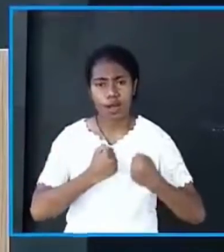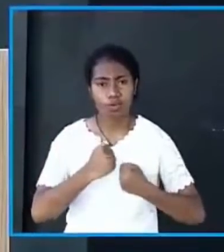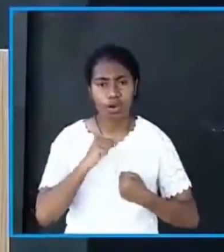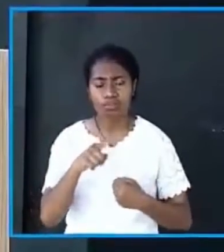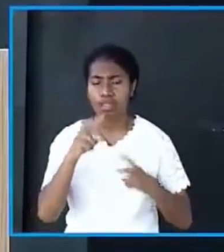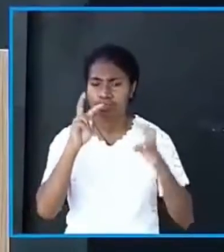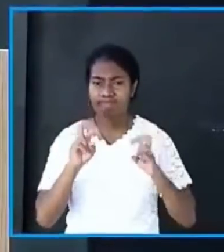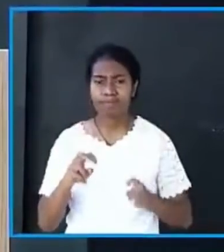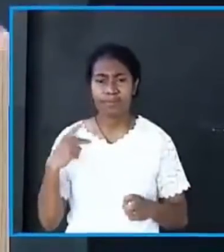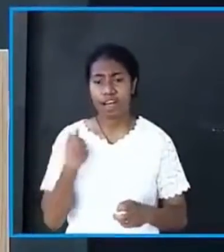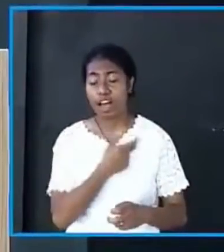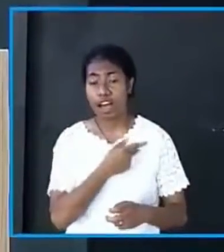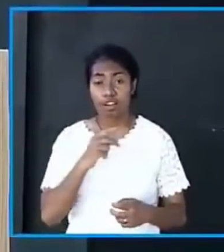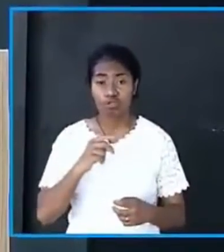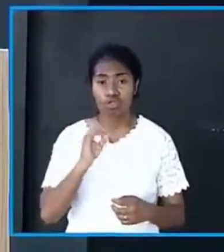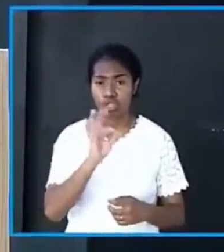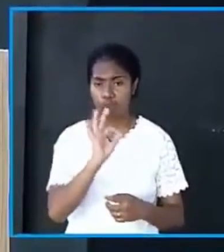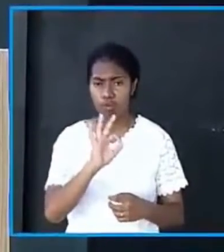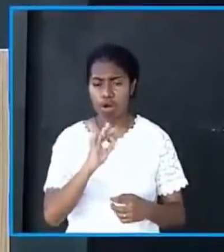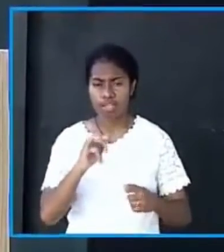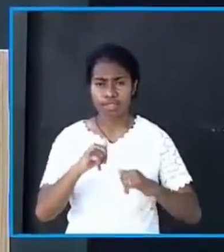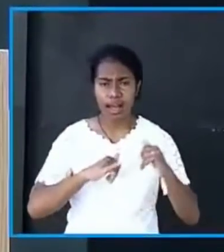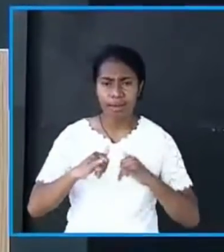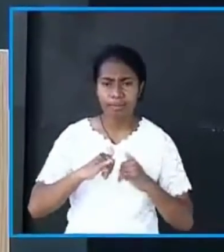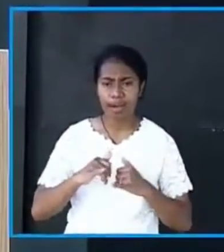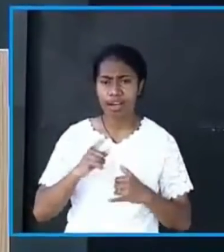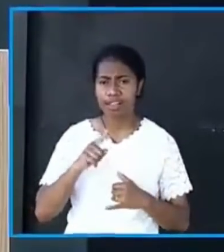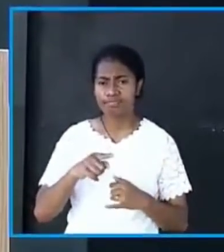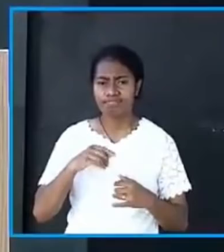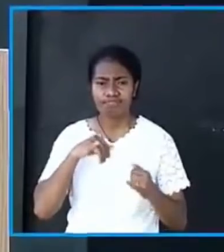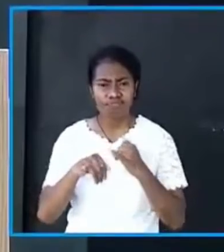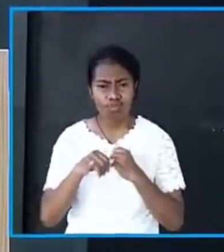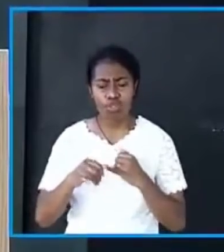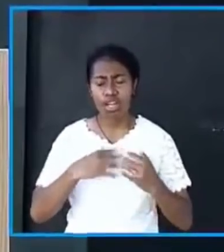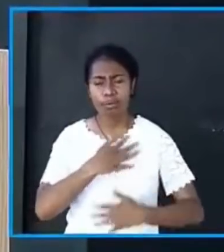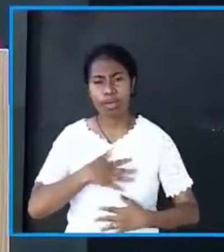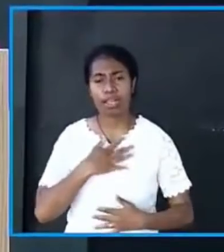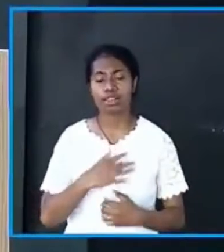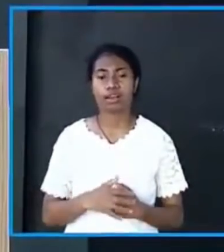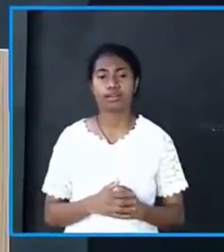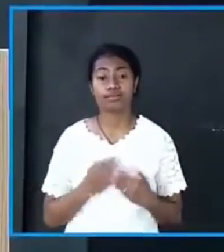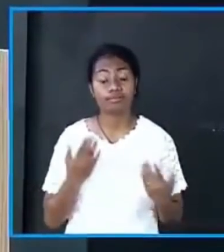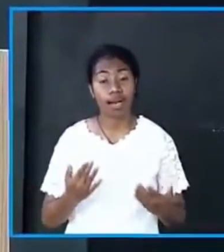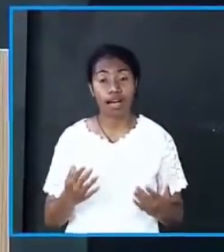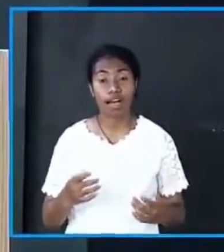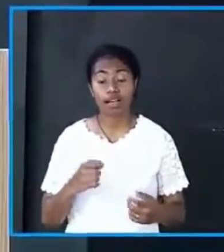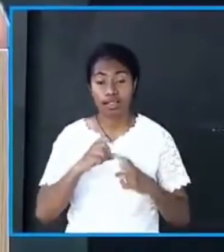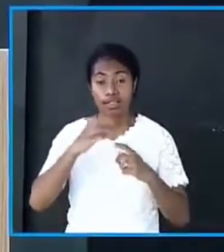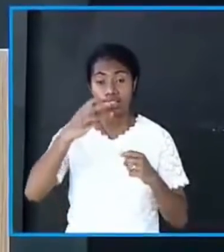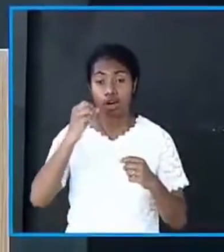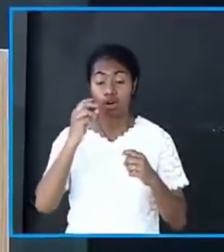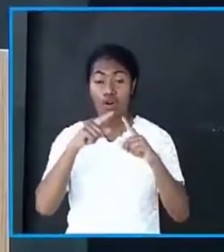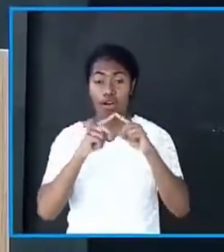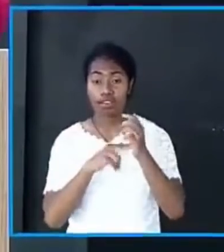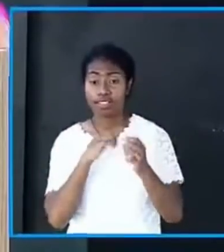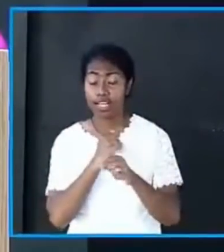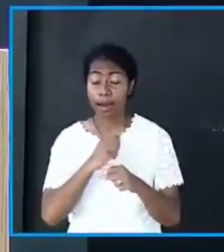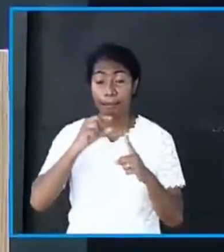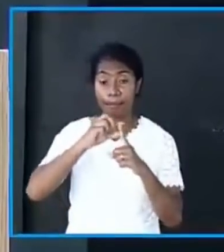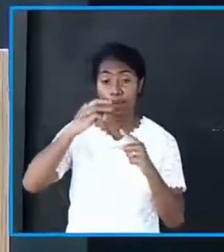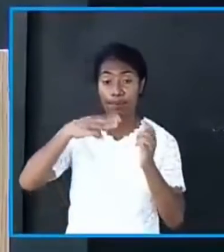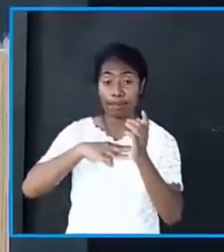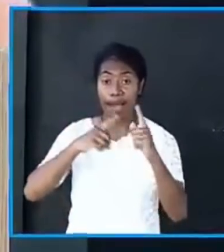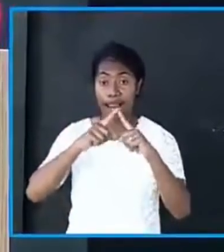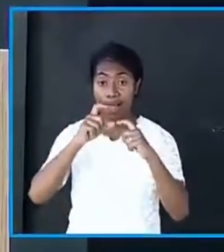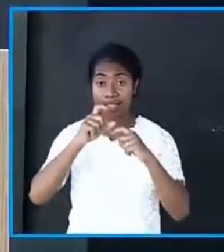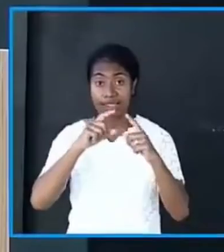binatang coro perlu lebih baik tadi binatang-binatang Hai pakai jika lengket menjadi seorang pemalas sedangkan sebut itu